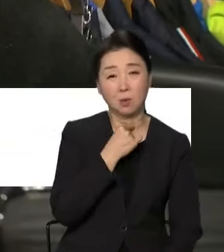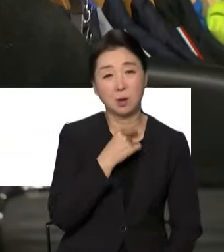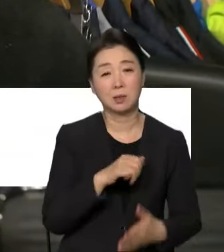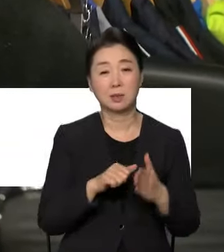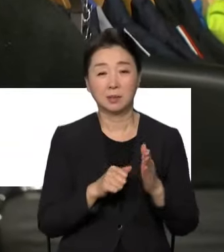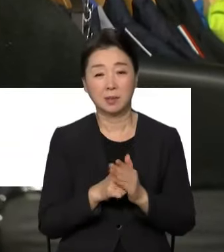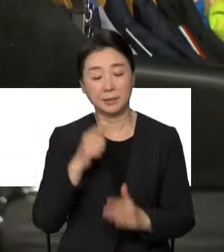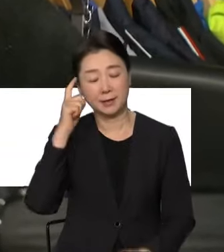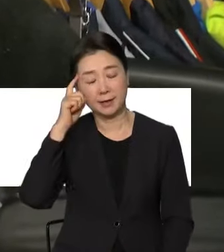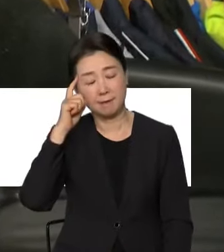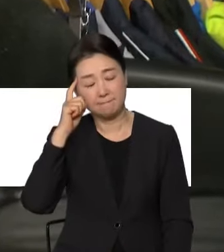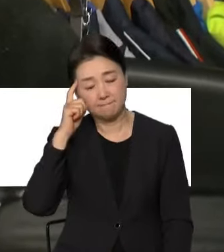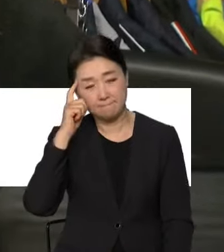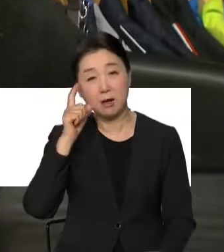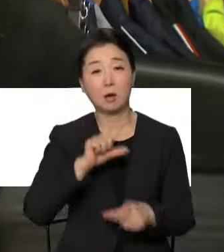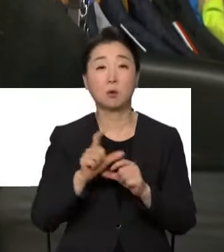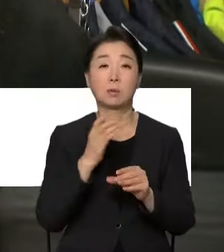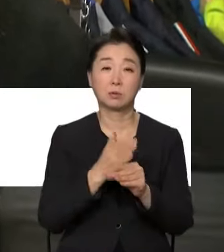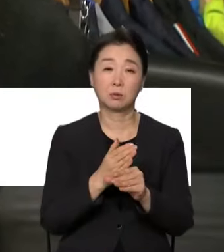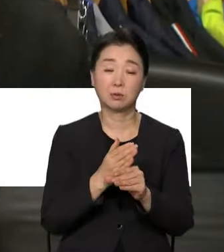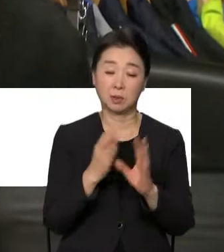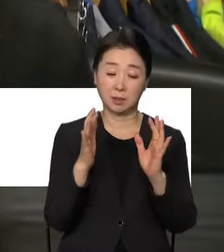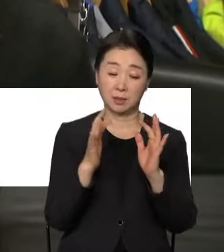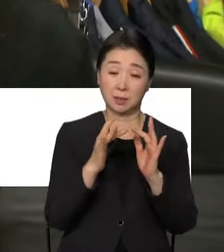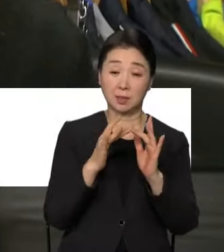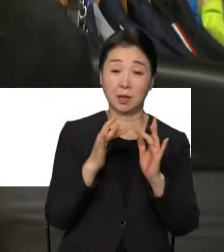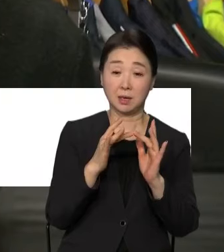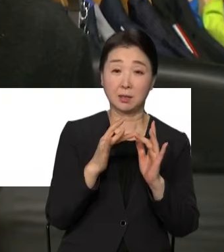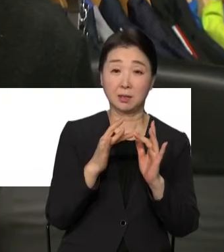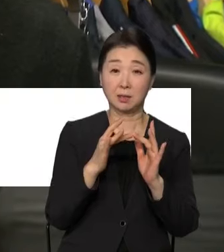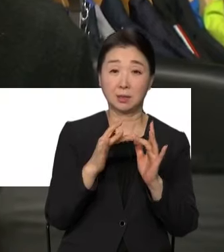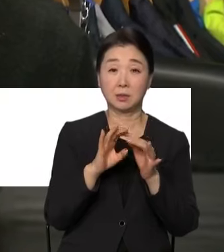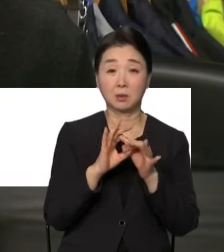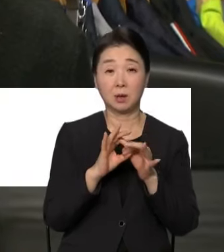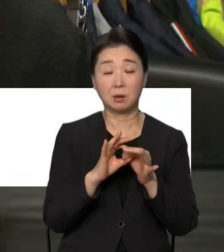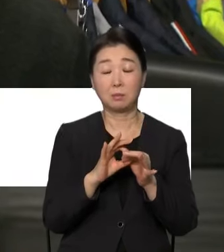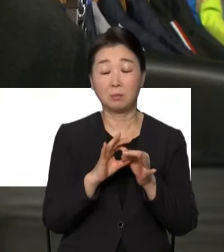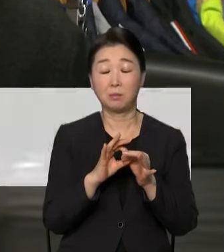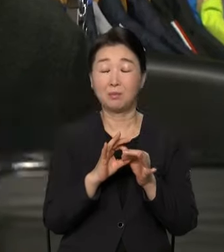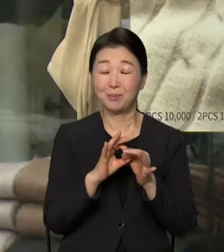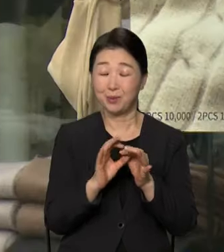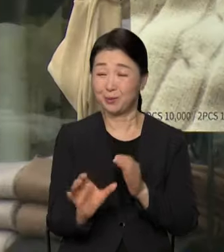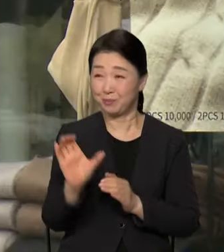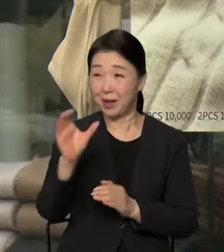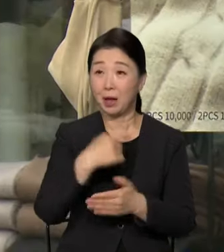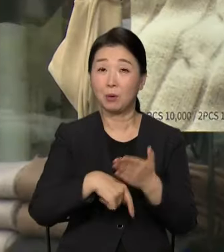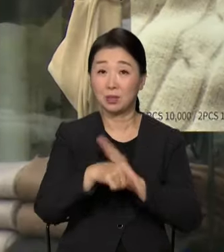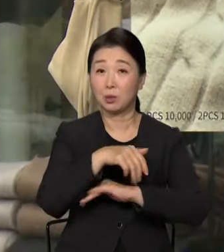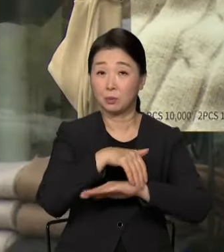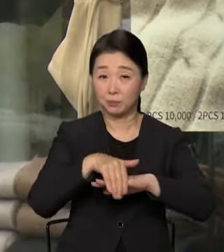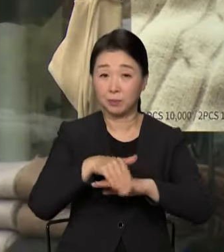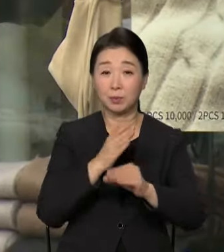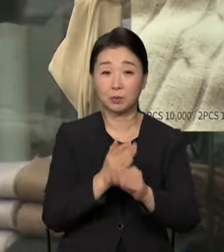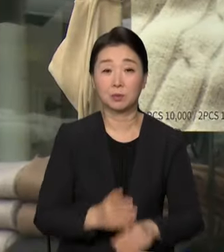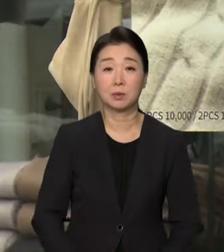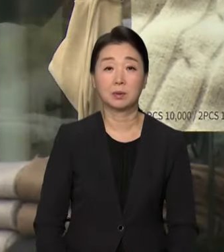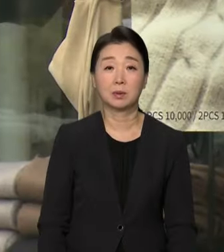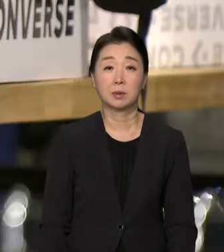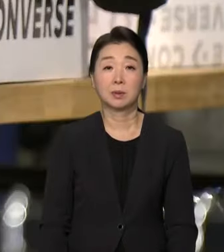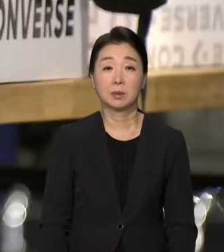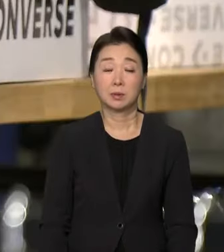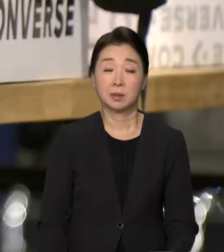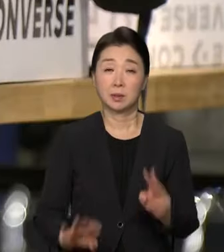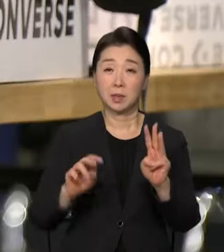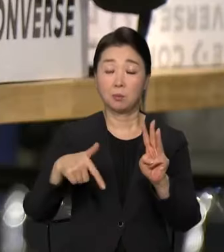이제 생각을 하고 있습니다. 온라인으로 조금 많이 하려고 많이 지금. 지난 3분기 가구당 월평균